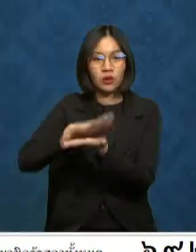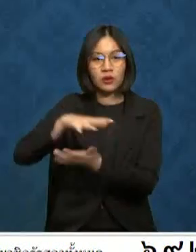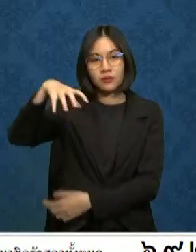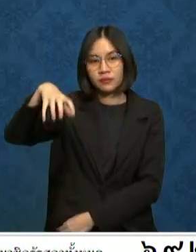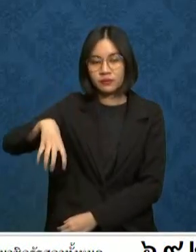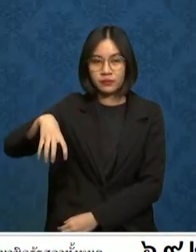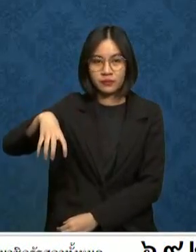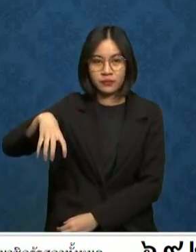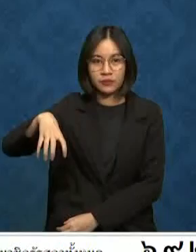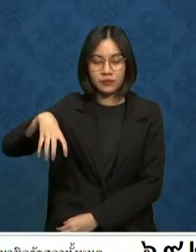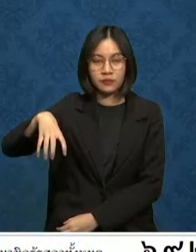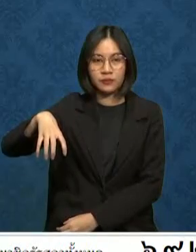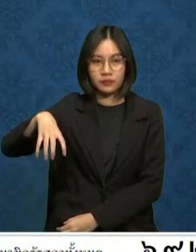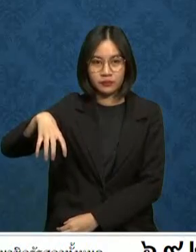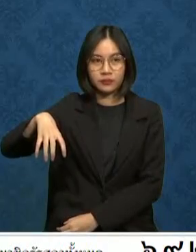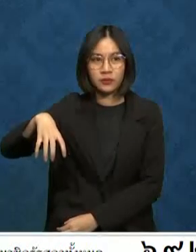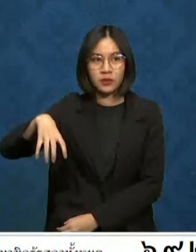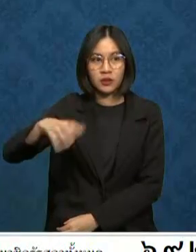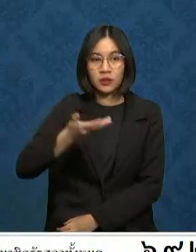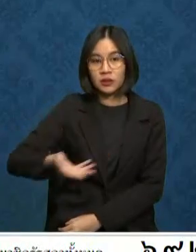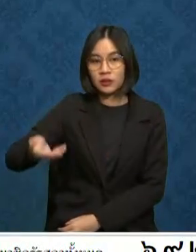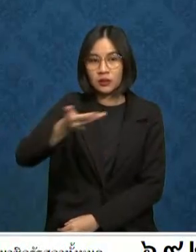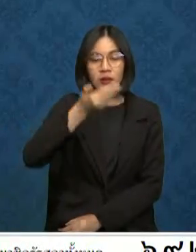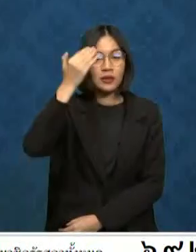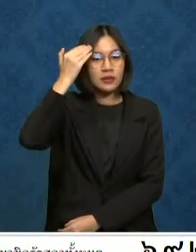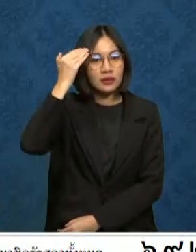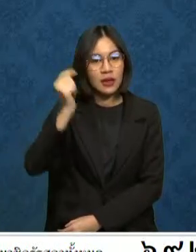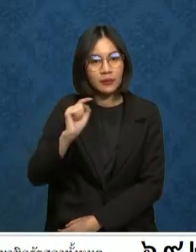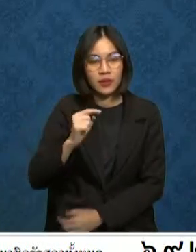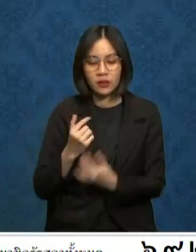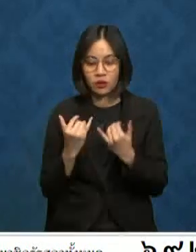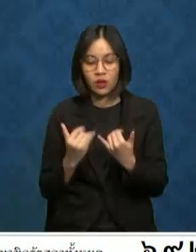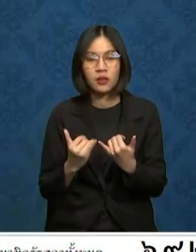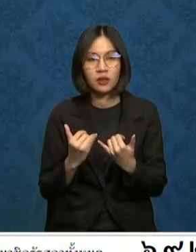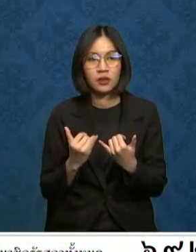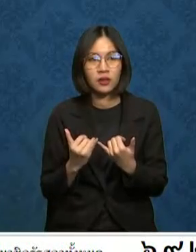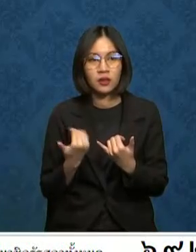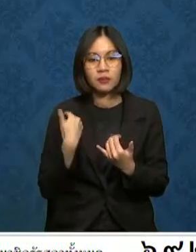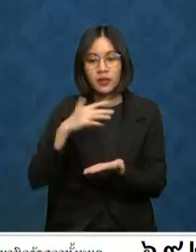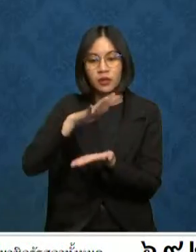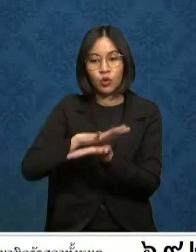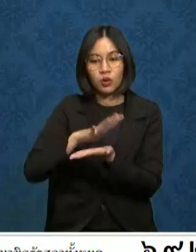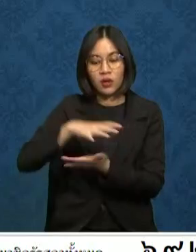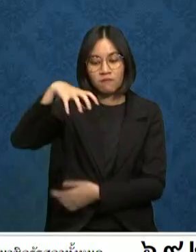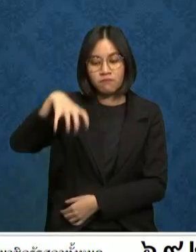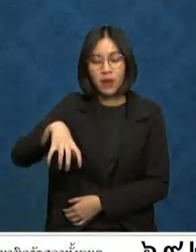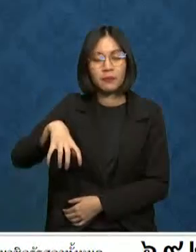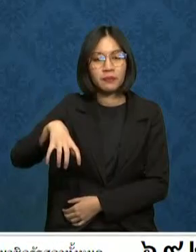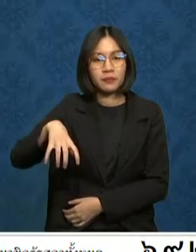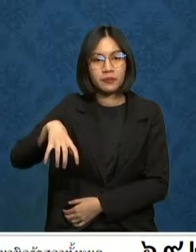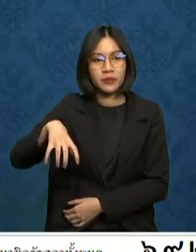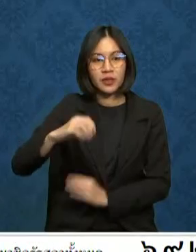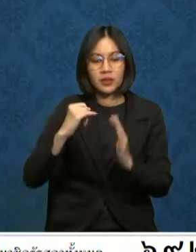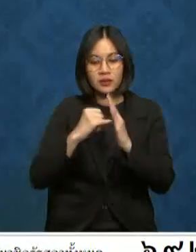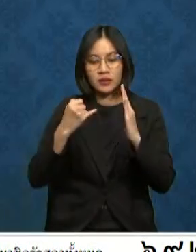ครับท่านครับท่านทราบมครับว่าขณะนี้มีโรงเรียนโรงเรียนนึงใน